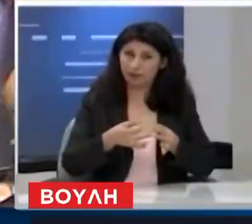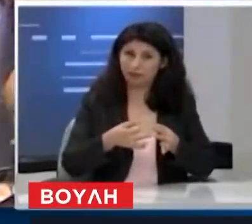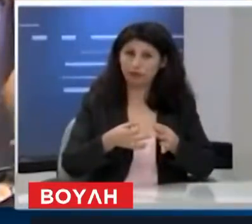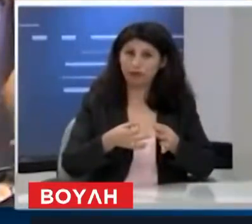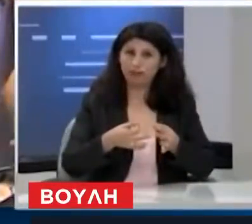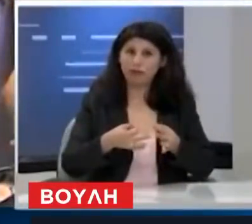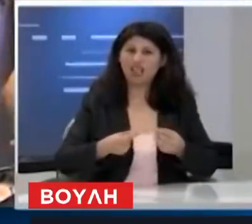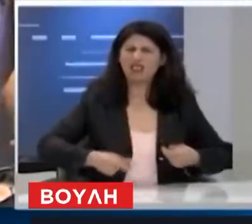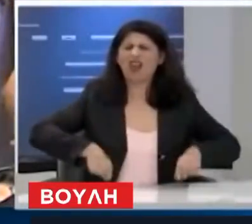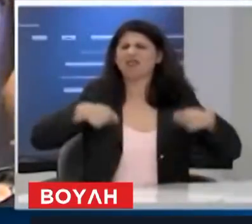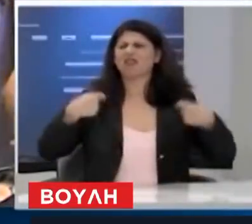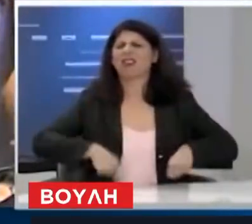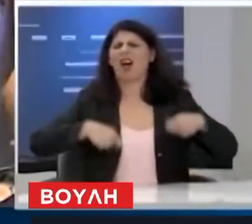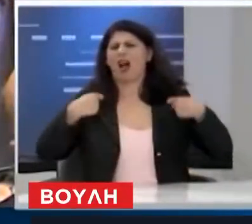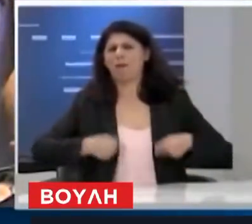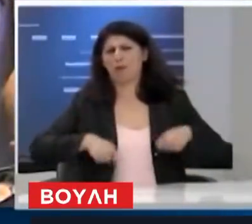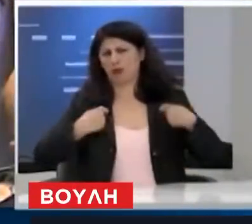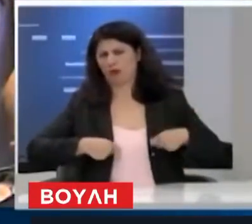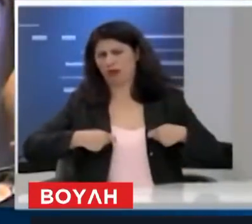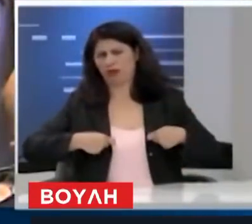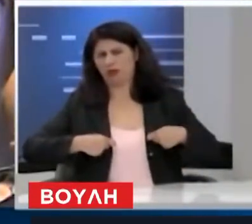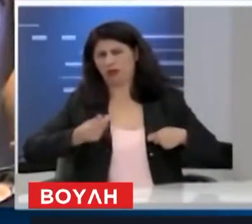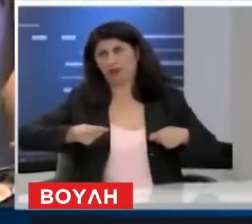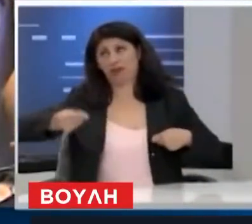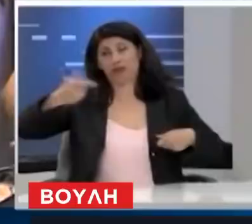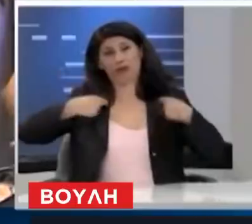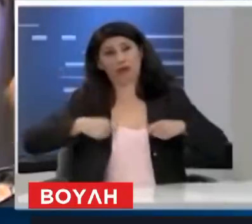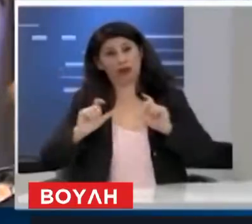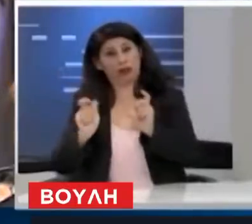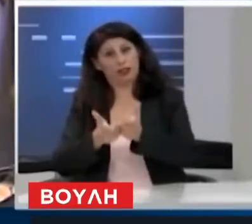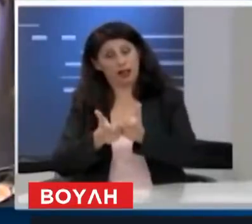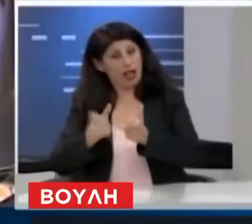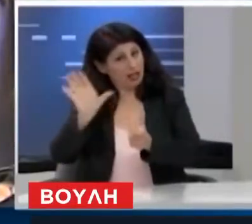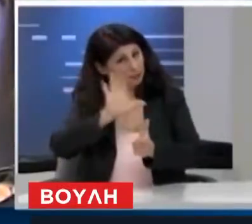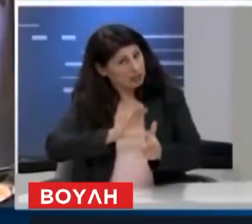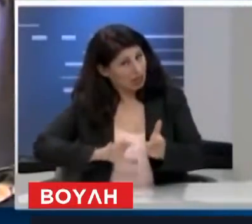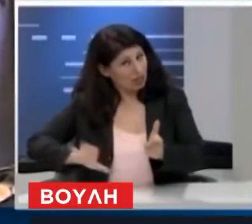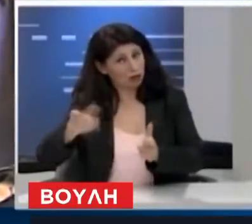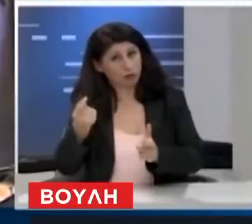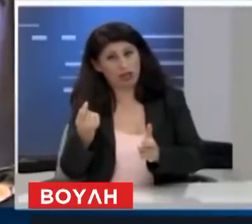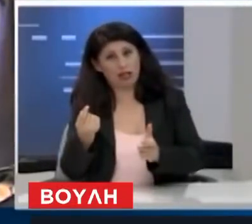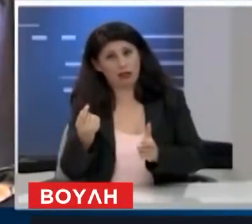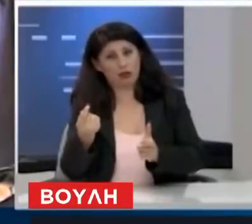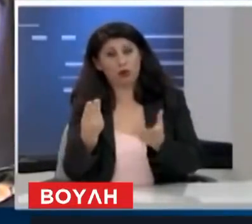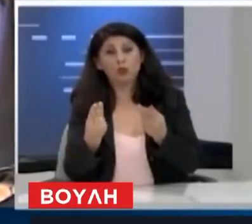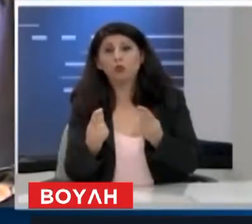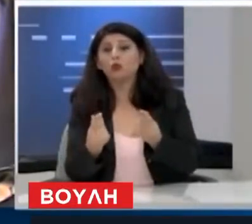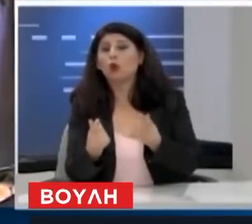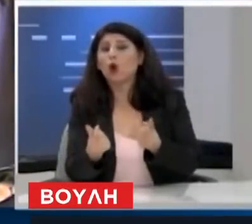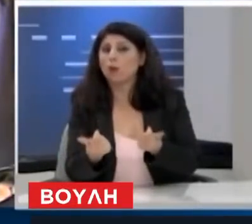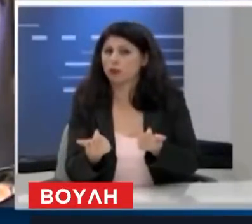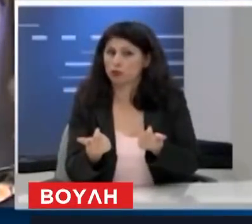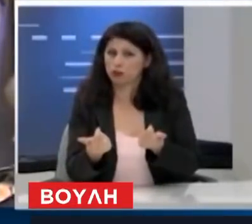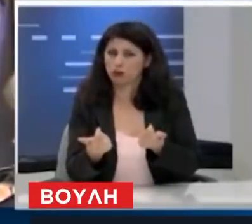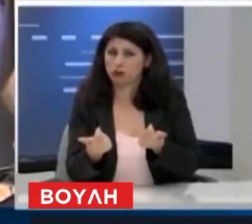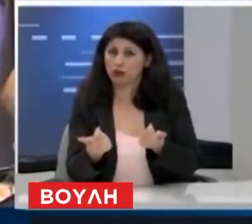για ζάπλουτη οικογένεια, ας αναζητήσουμε λίγο και τους τρόπους με τους